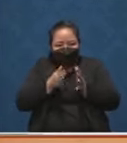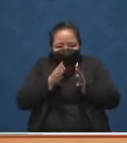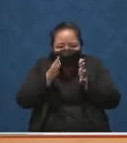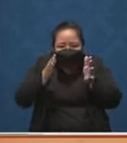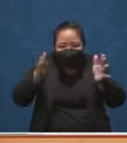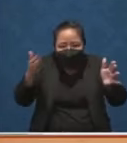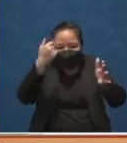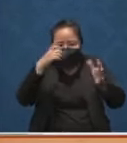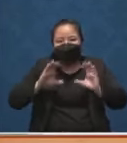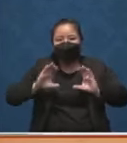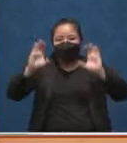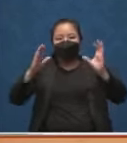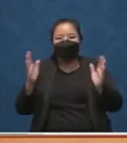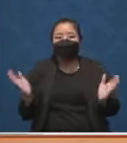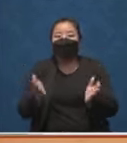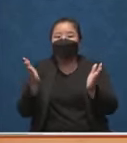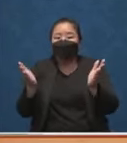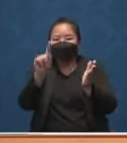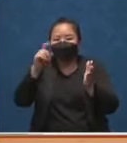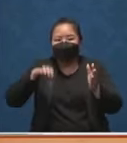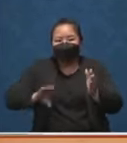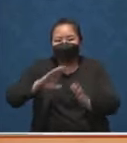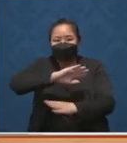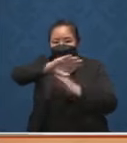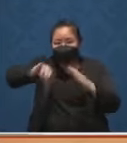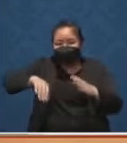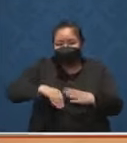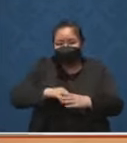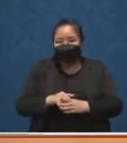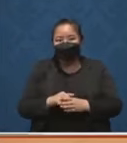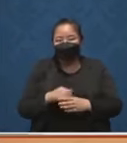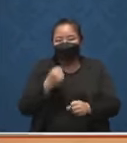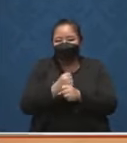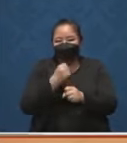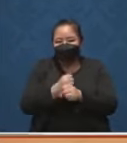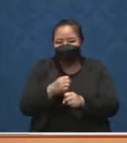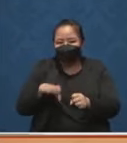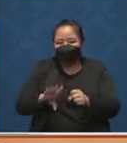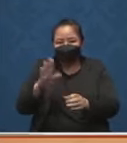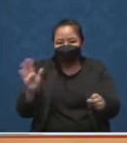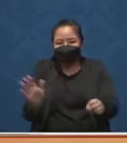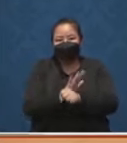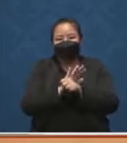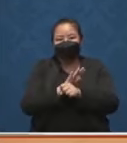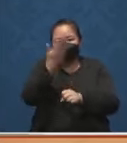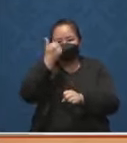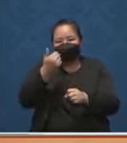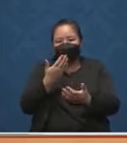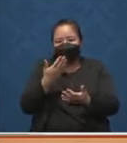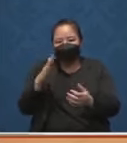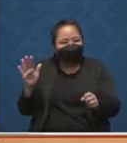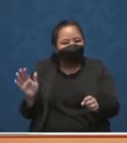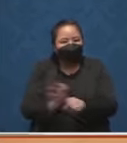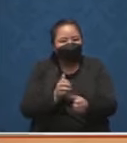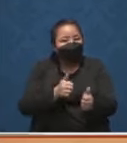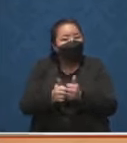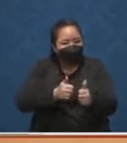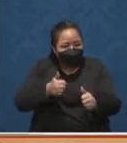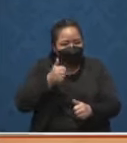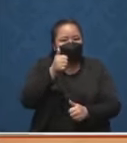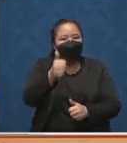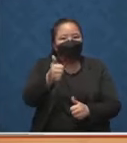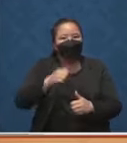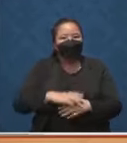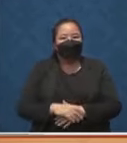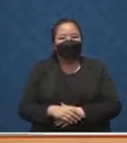ลเนี่ยอยากจะส่งเสริมให้ทุกบริษัทนะครับได้ทำธุรกิจอย่างเต็มที่เพื่อให้มีประสิทธิภาพแข่งขันได้น